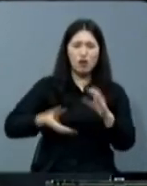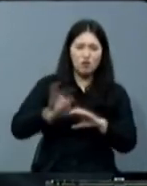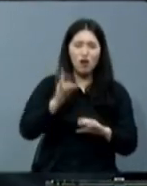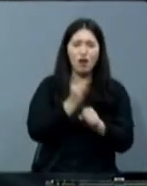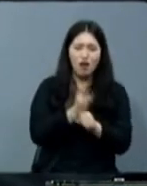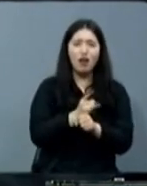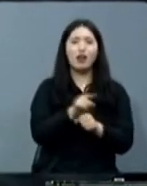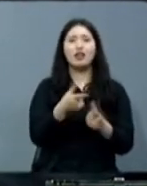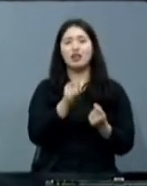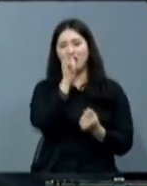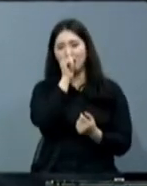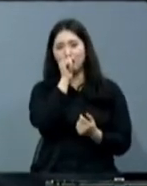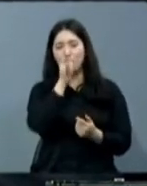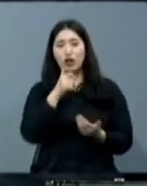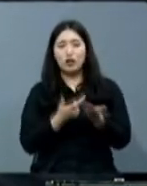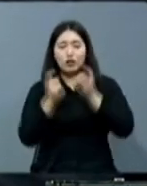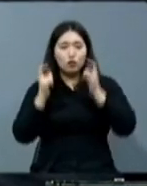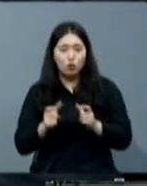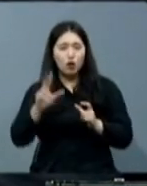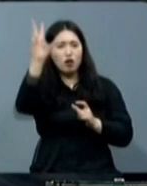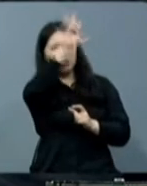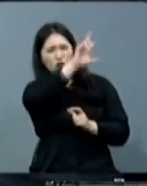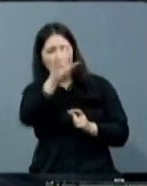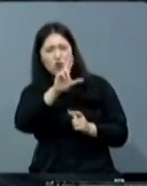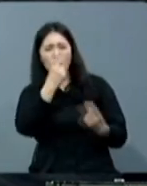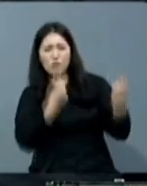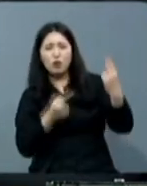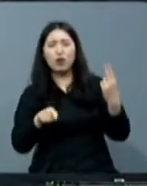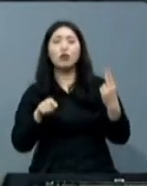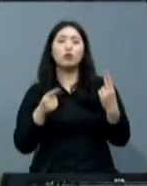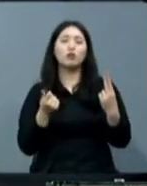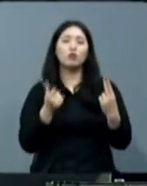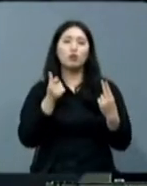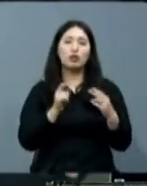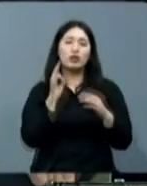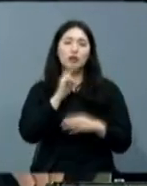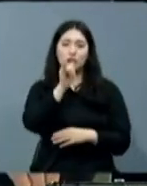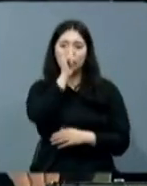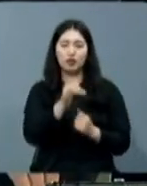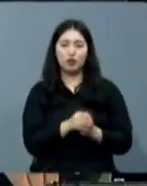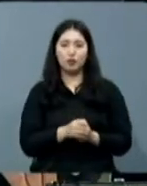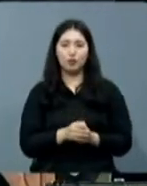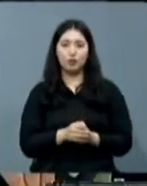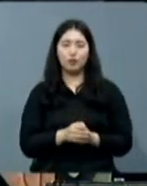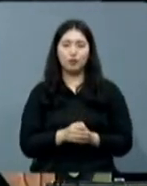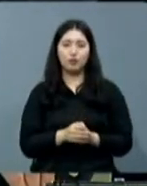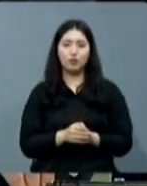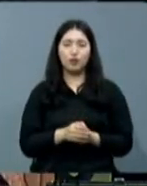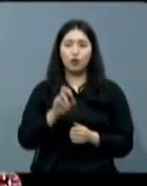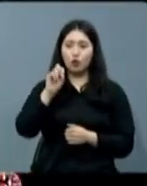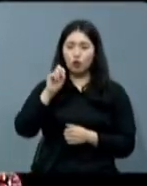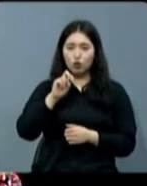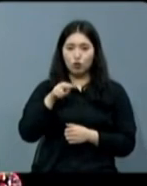이거를 제주도가 전국 어디보다도 몸살을 앓고 있다 보시면 됩니다. 예, 예. 유승민 후보님 참 두 분